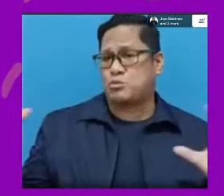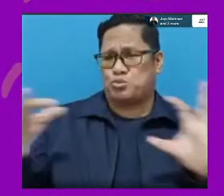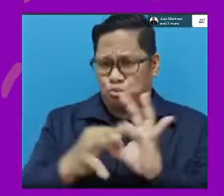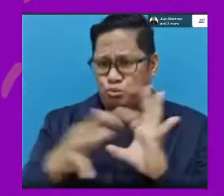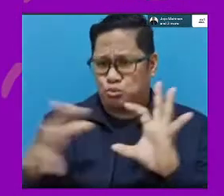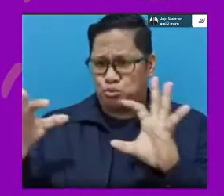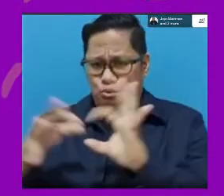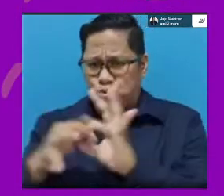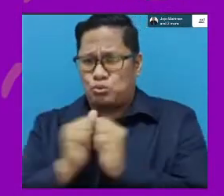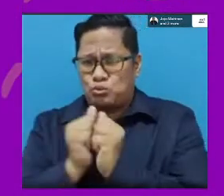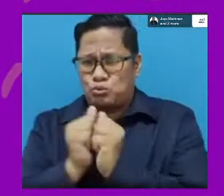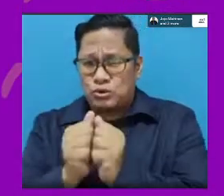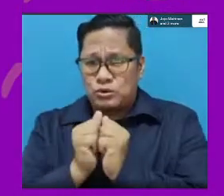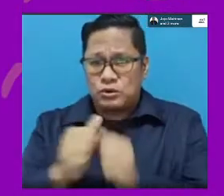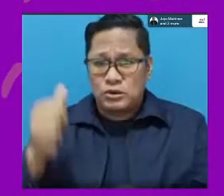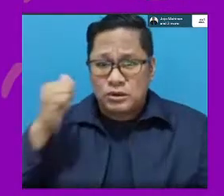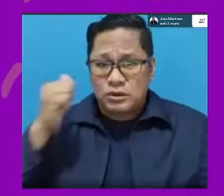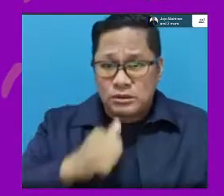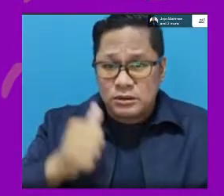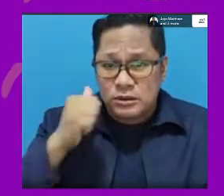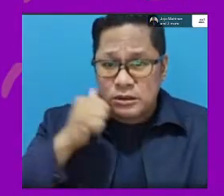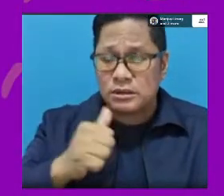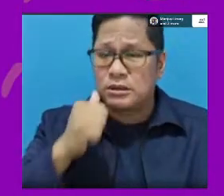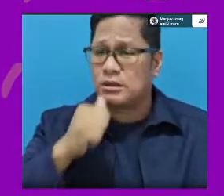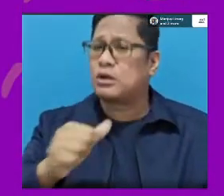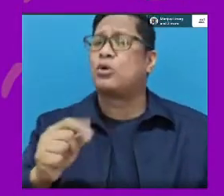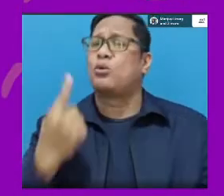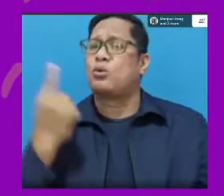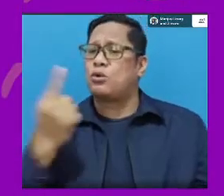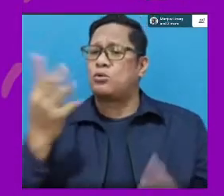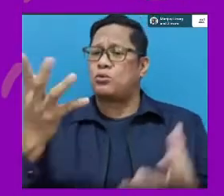ang ngiti na'y lumaya.